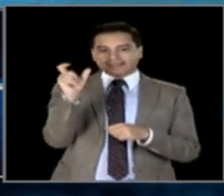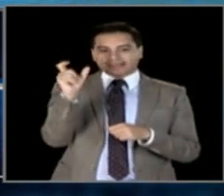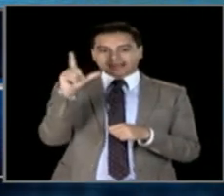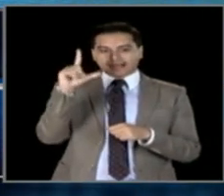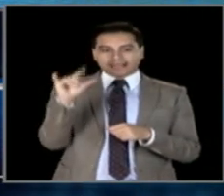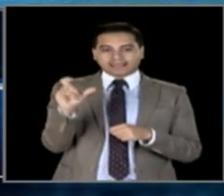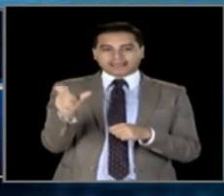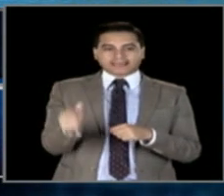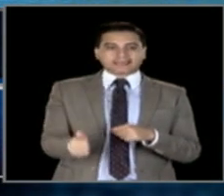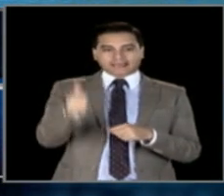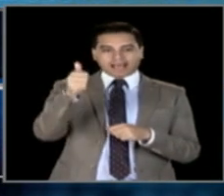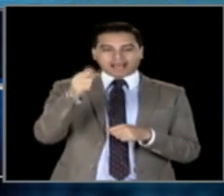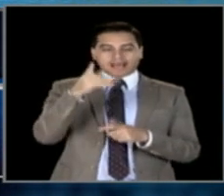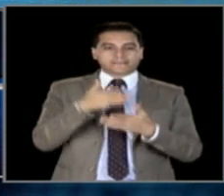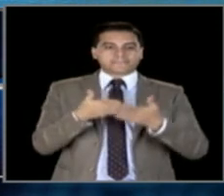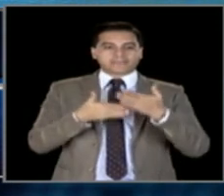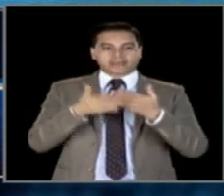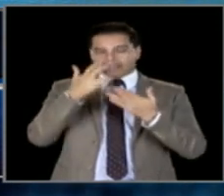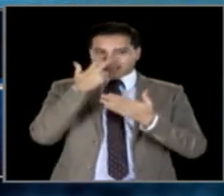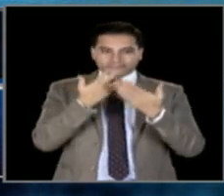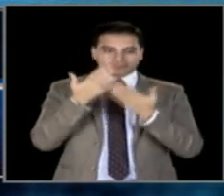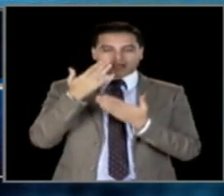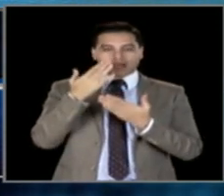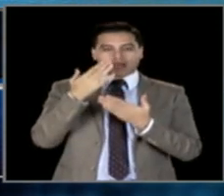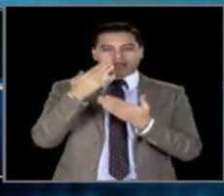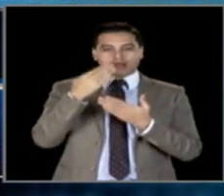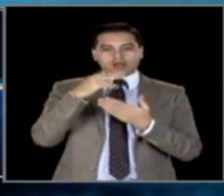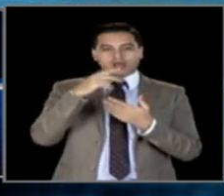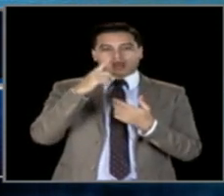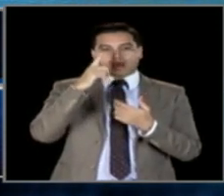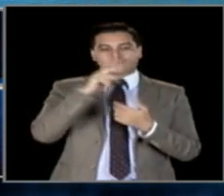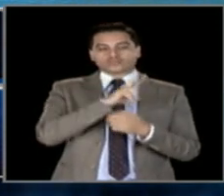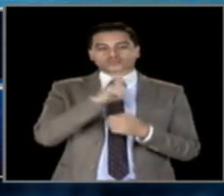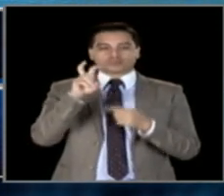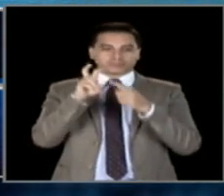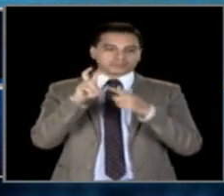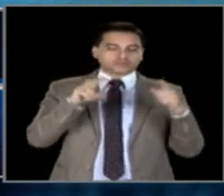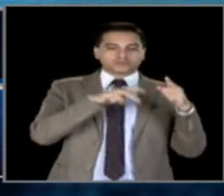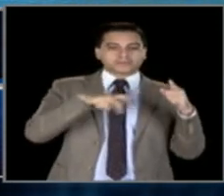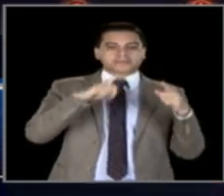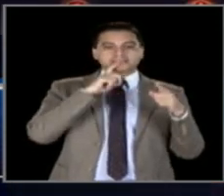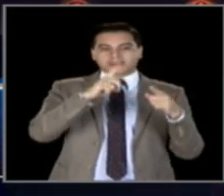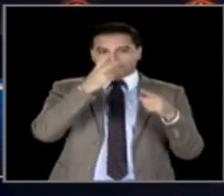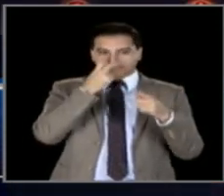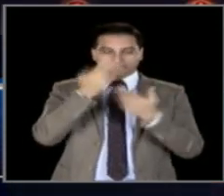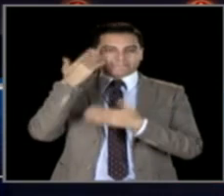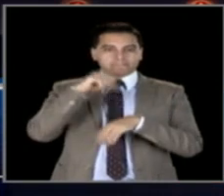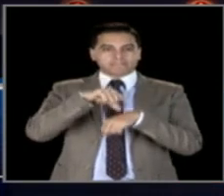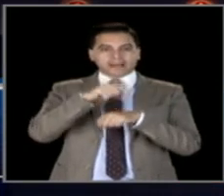سومنلينا؟ اتبنت في القرن الـ18، تراث عالمي لليونسكو من